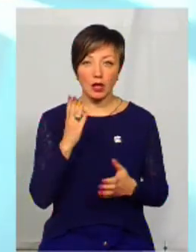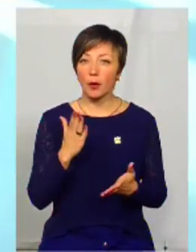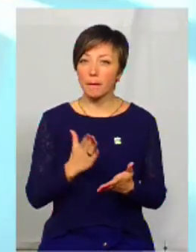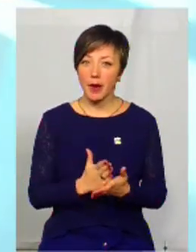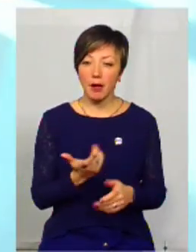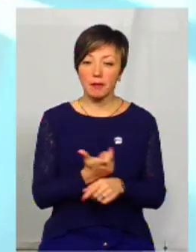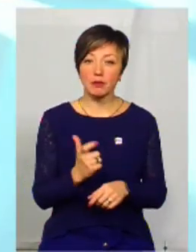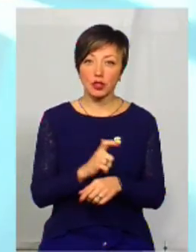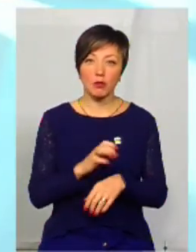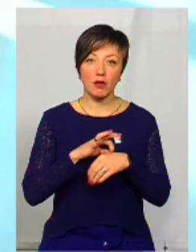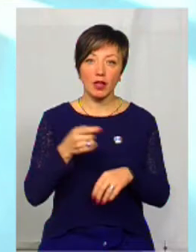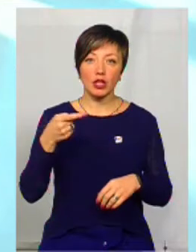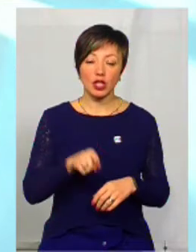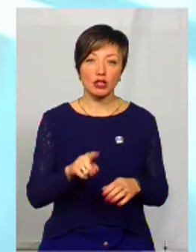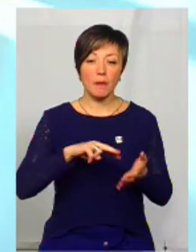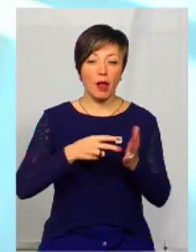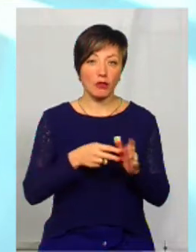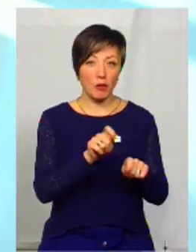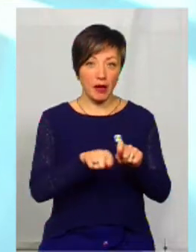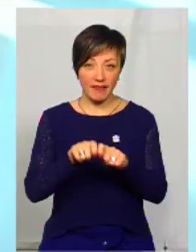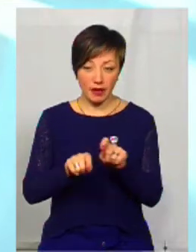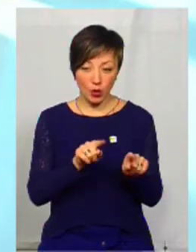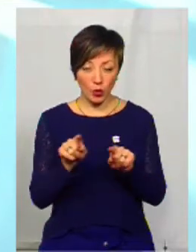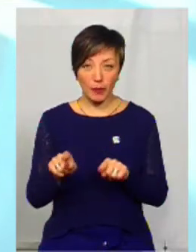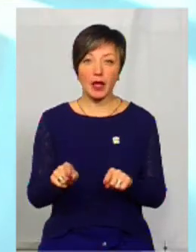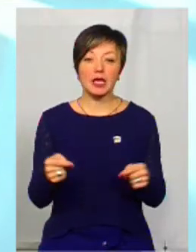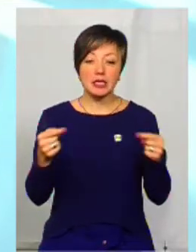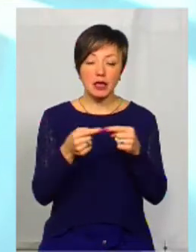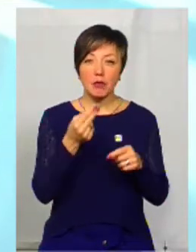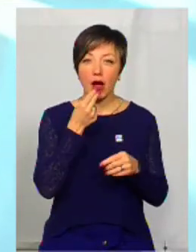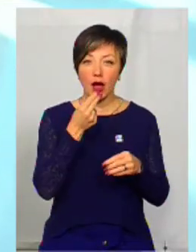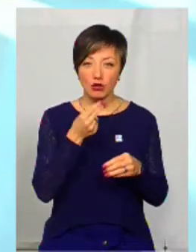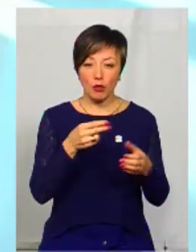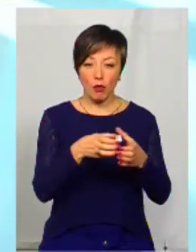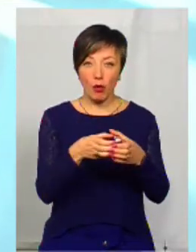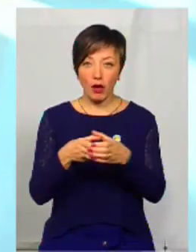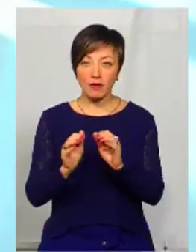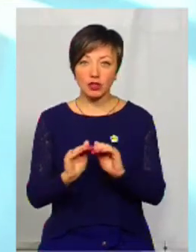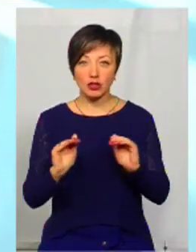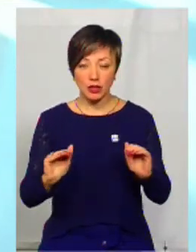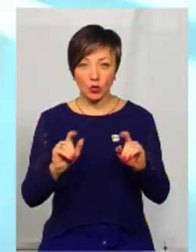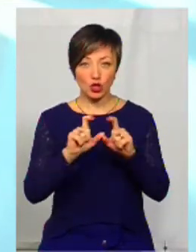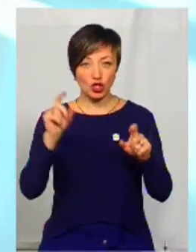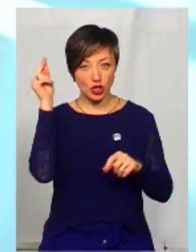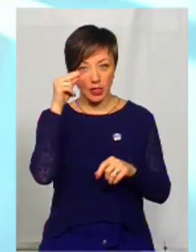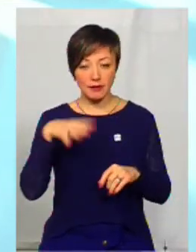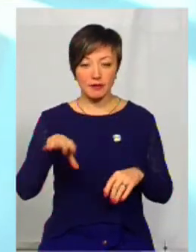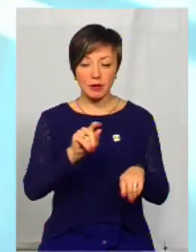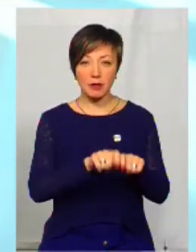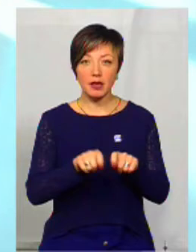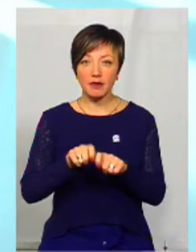маємо більше проведених тисяч планових перевірок саме харчоблоків шкіл і садочків, які ці перевірки,